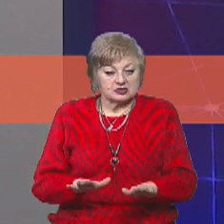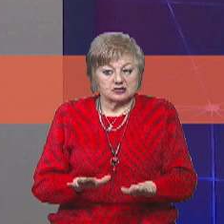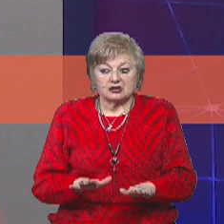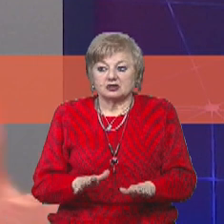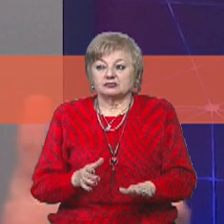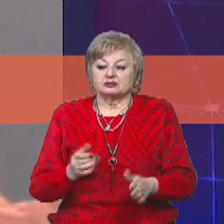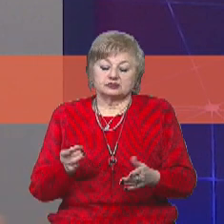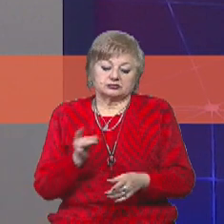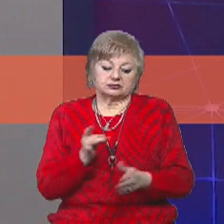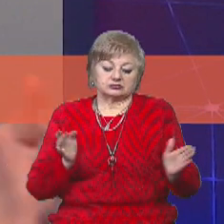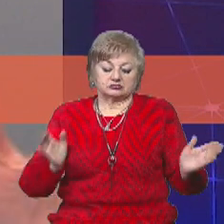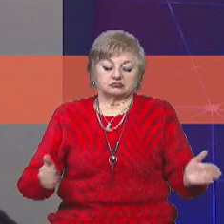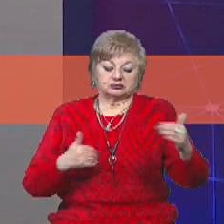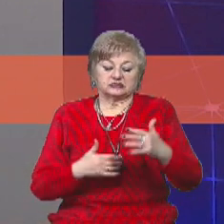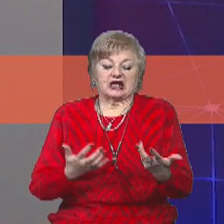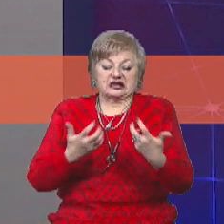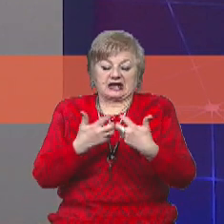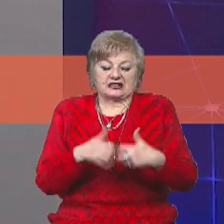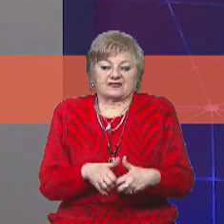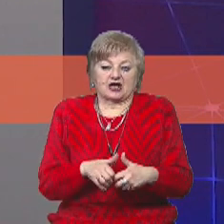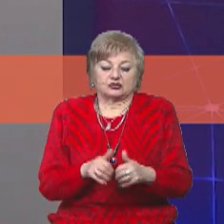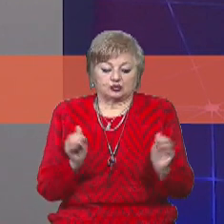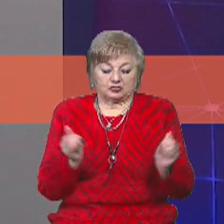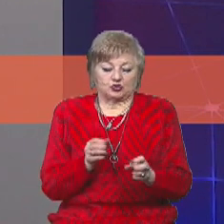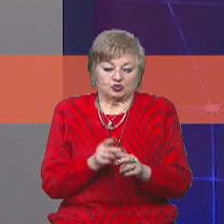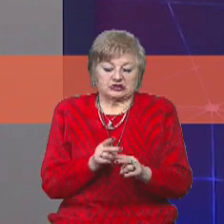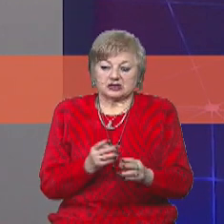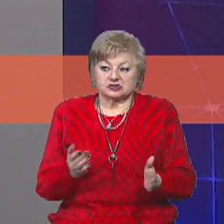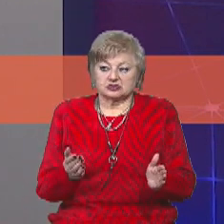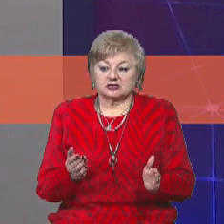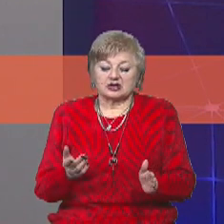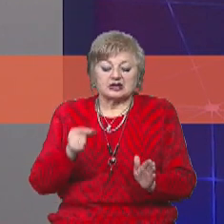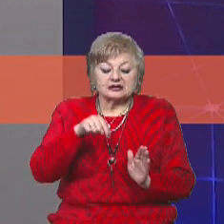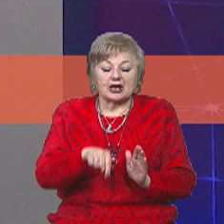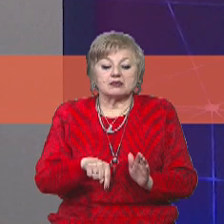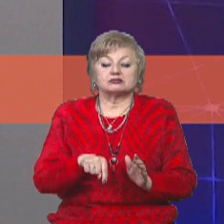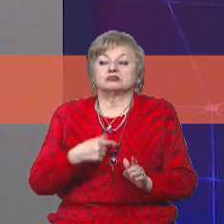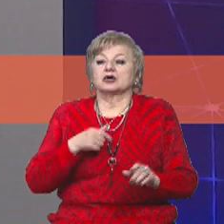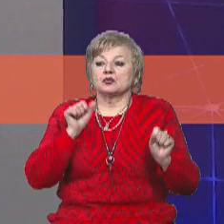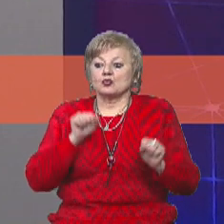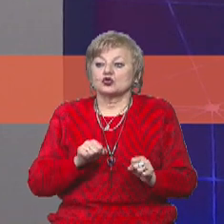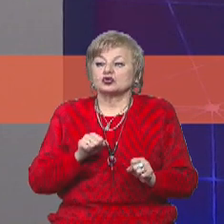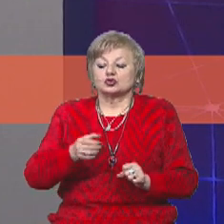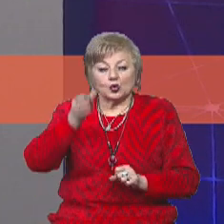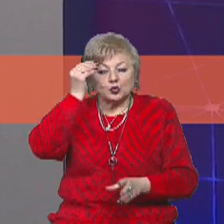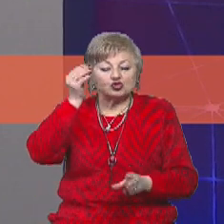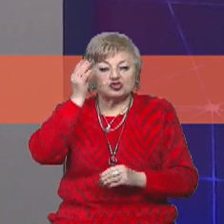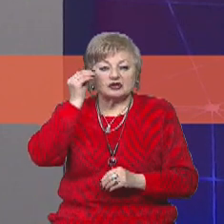ну, розміром з таку трансформаторну підстанцію невелику, в якій ми можемо, враховуючи